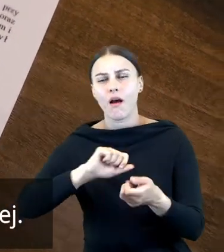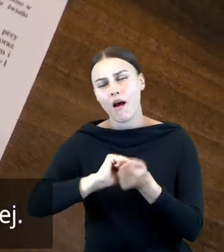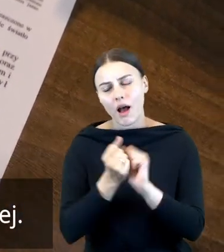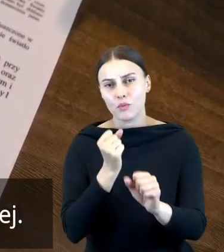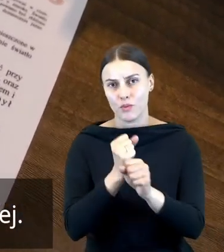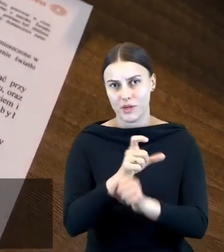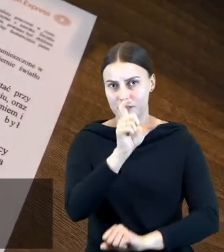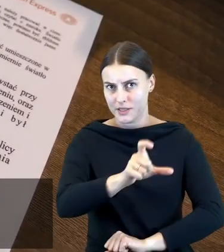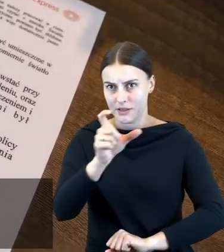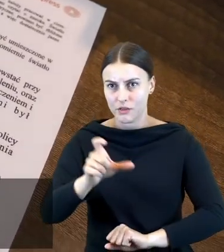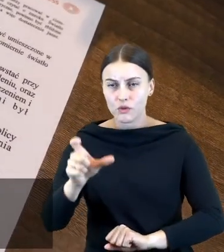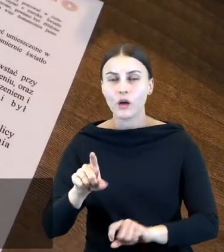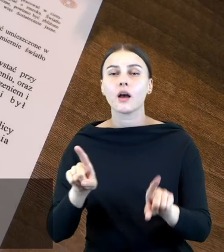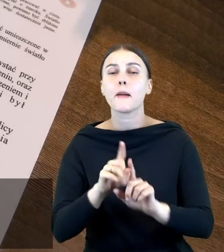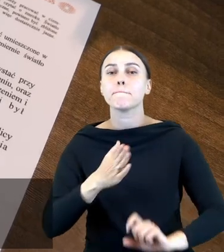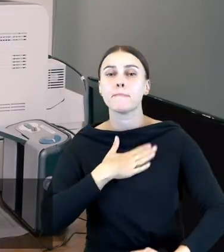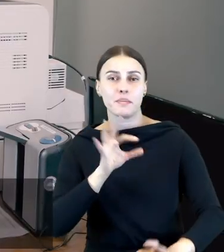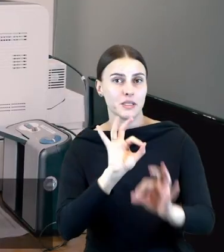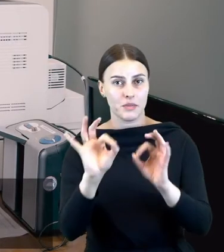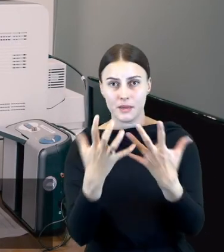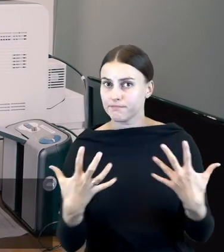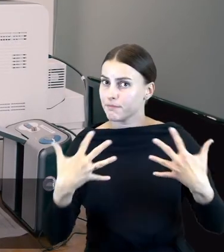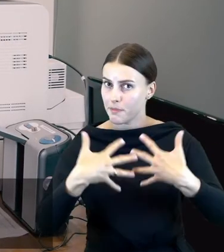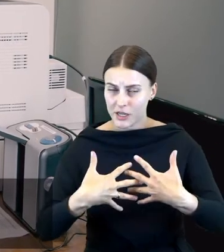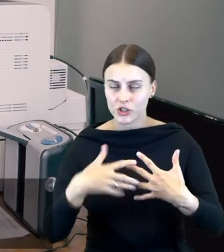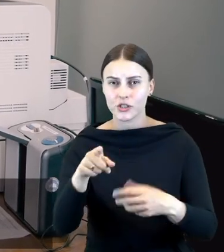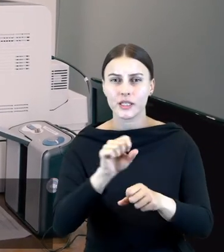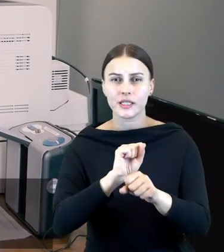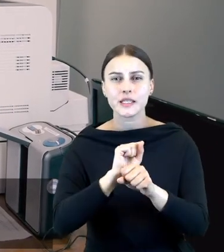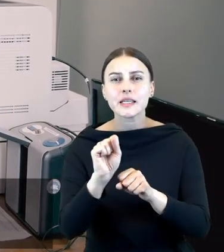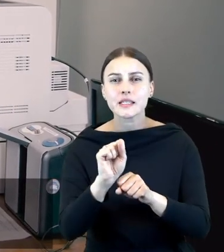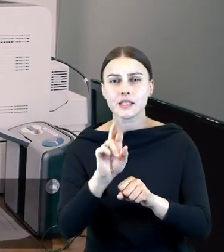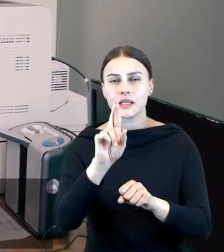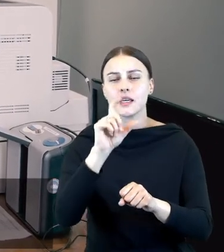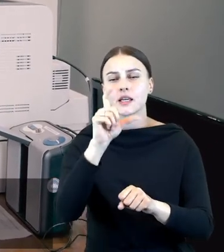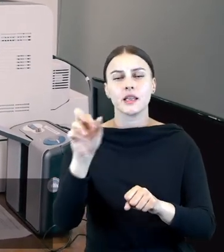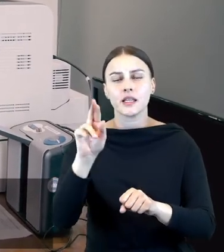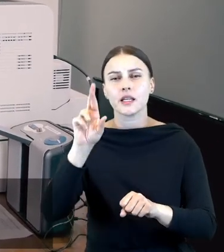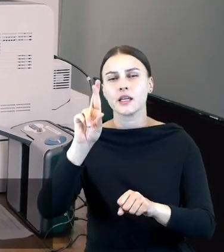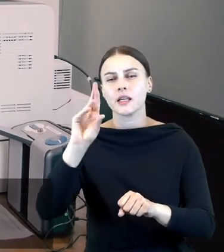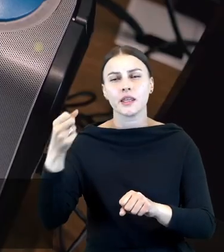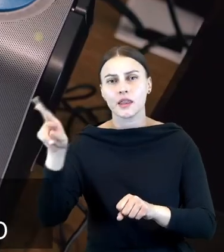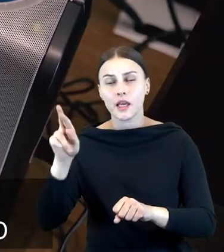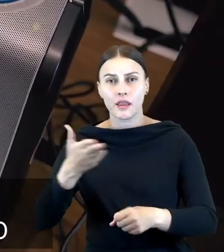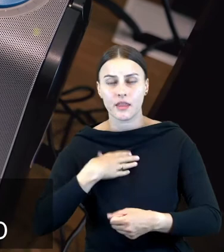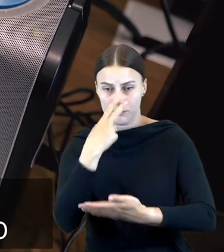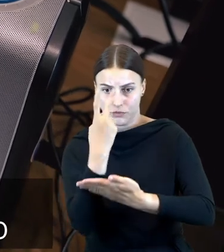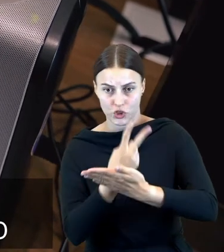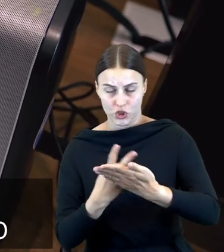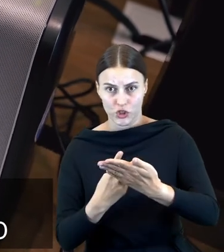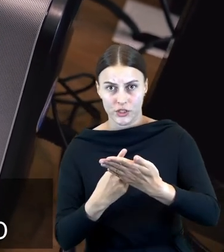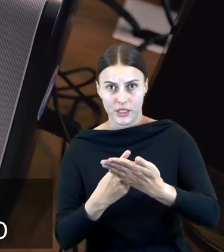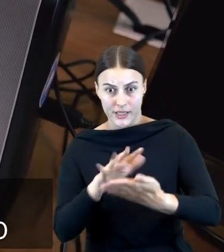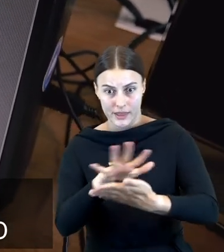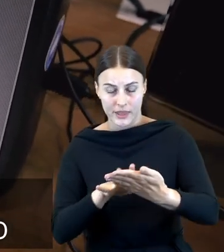podczas prac indywidualnych. Mamy również kolejny model urządzenia lektorskiego. Jest to urządzenie ClearReader, które